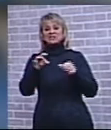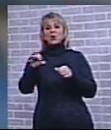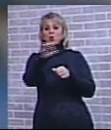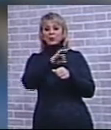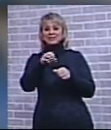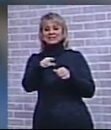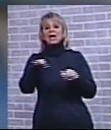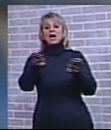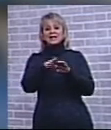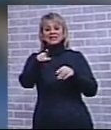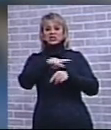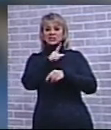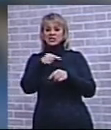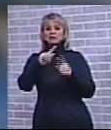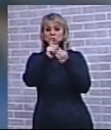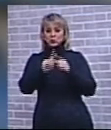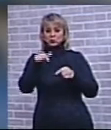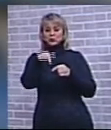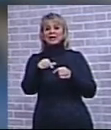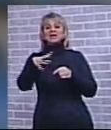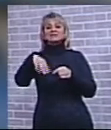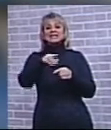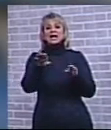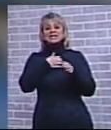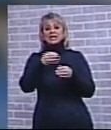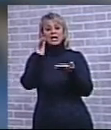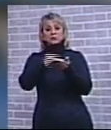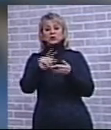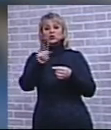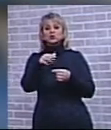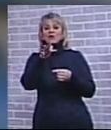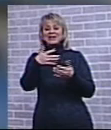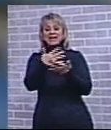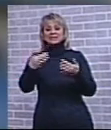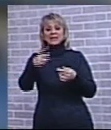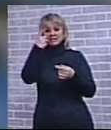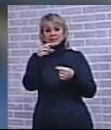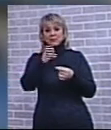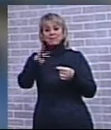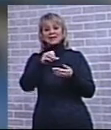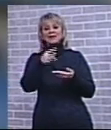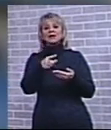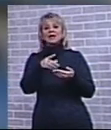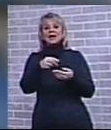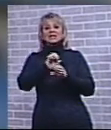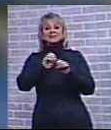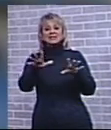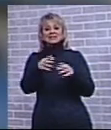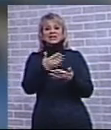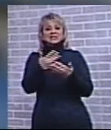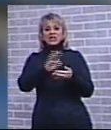области, а также силовых структур. Вместе с тем хотелось бы отметить, что в ряде средств массовой информации